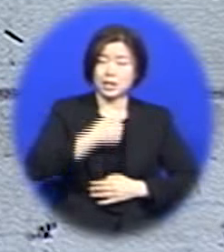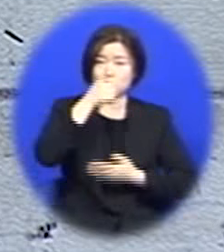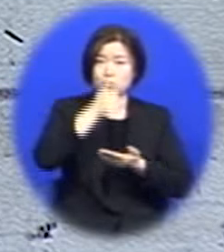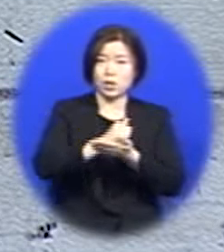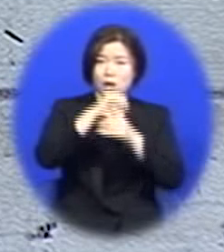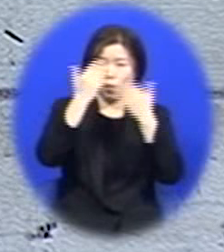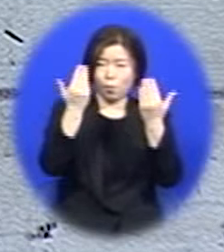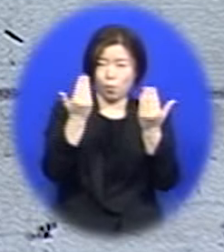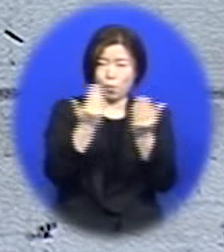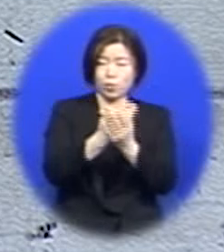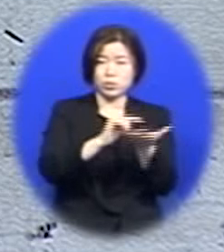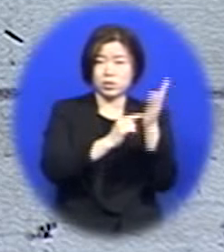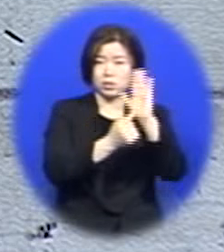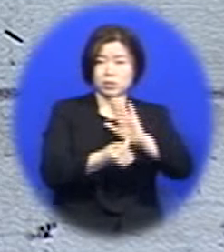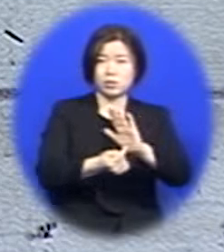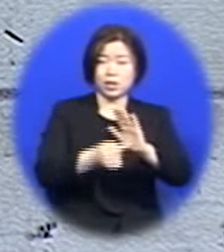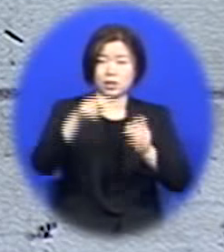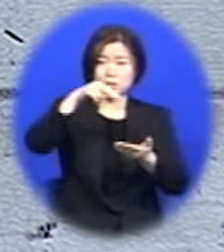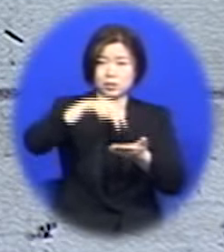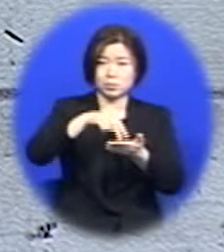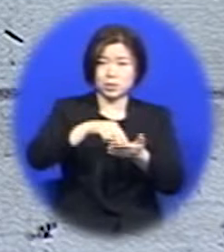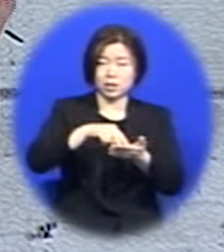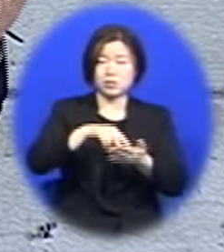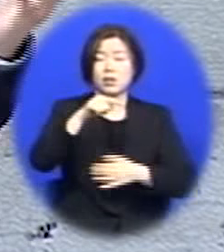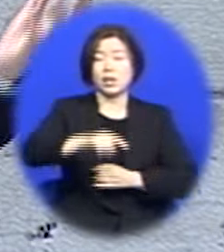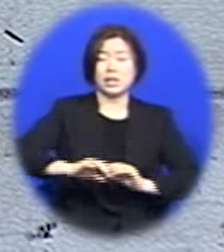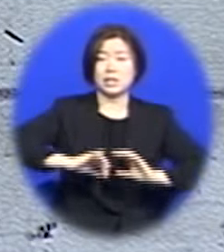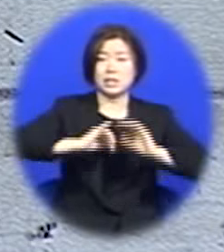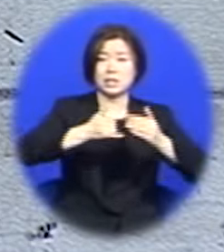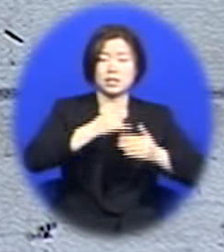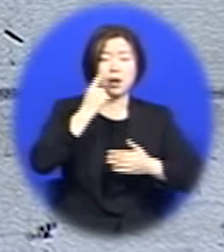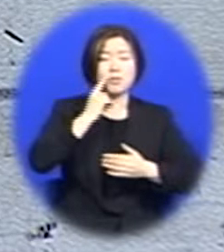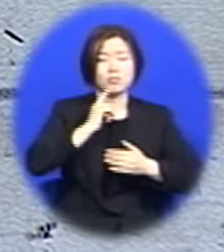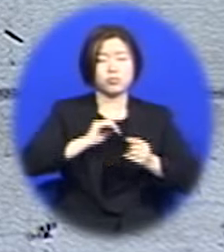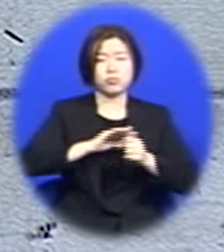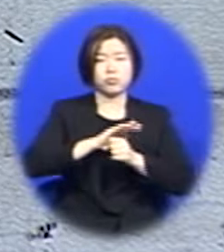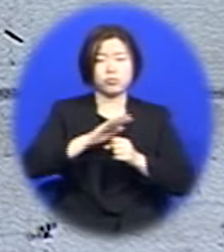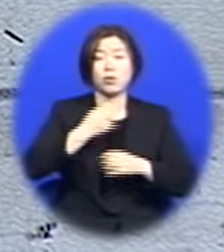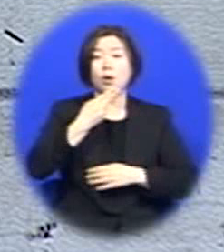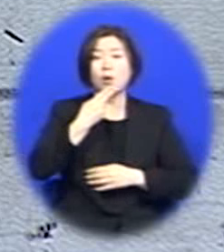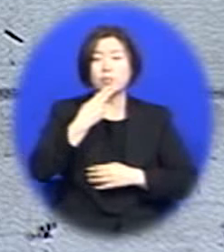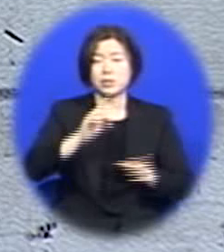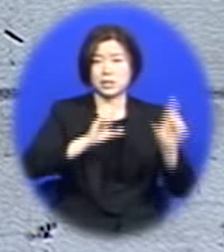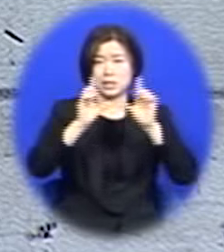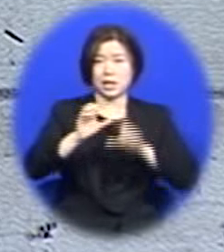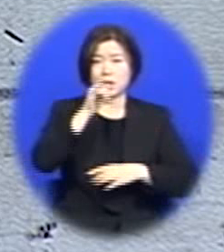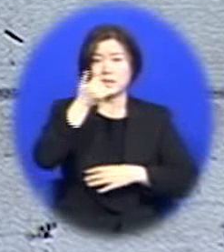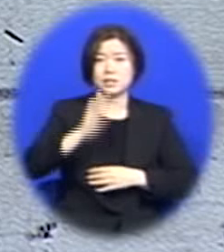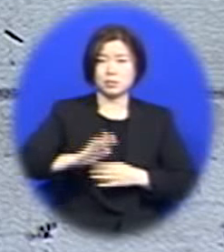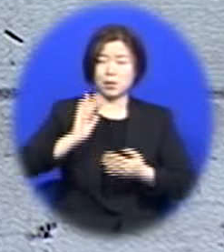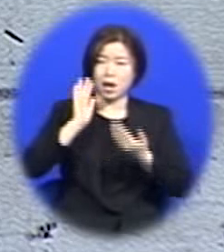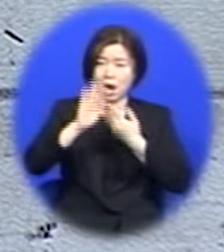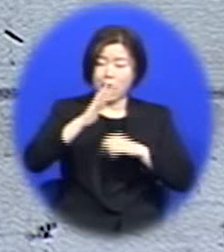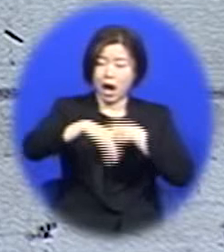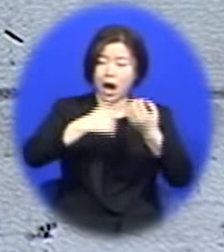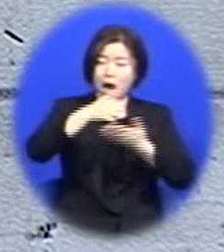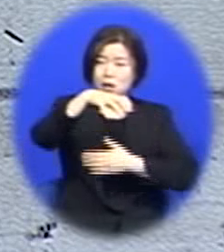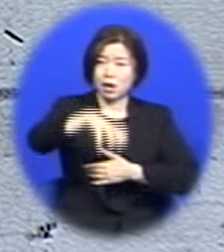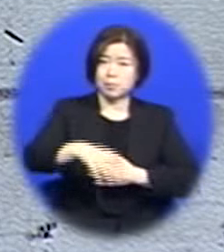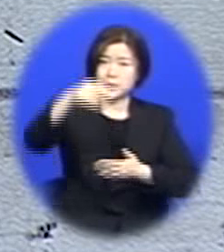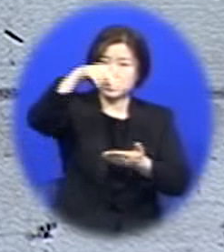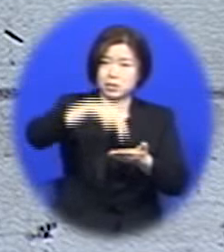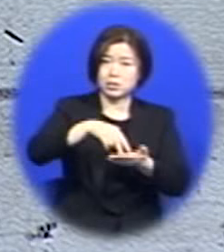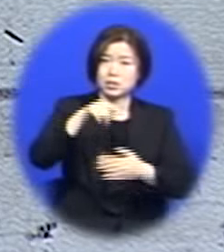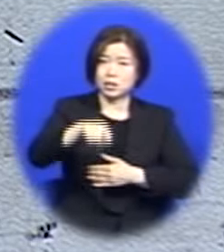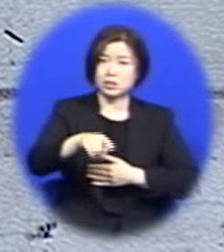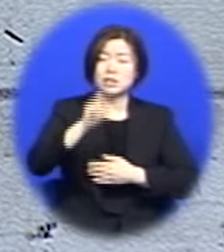온전히 다 드러난 상태에서 이 세상에서는 부러울 것 없이 살았지만 하나님 앞에 서는 순간에 그때부터 그